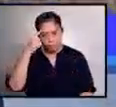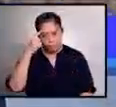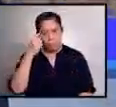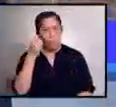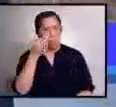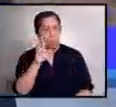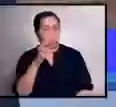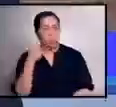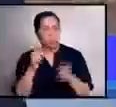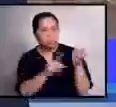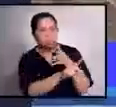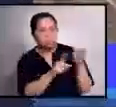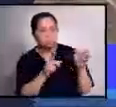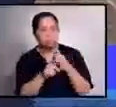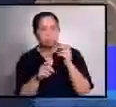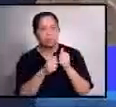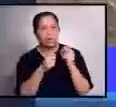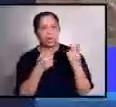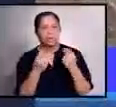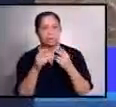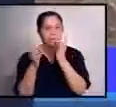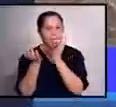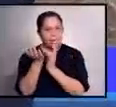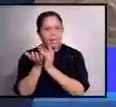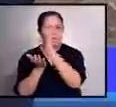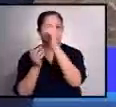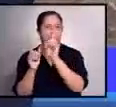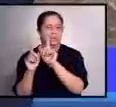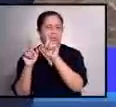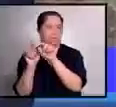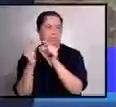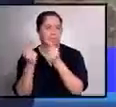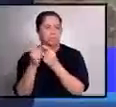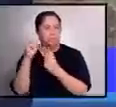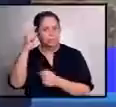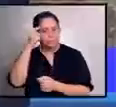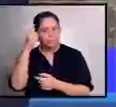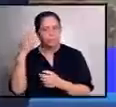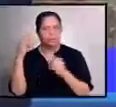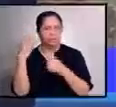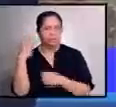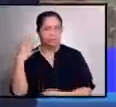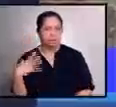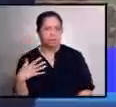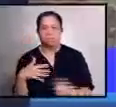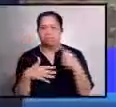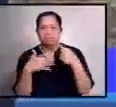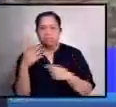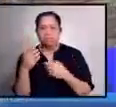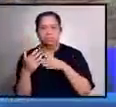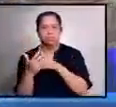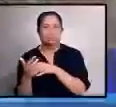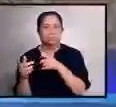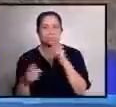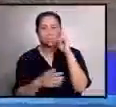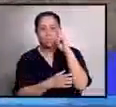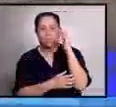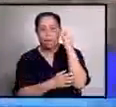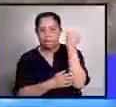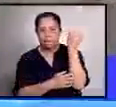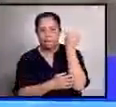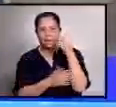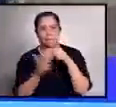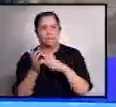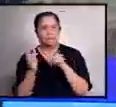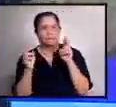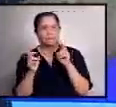o kaya ang paghimok ng acts of hate laban sa isang pampublikong opisyal. Ano naman pong sinampa laban kay Rodel Jaime?